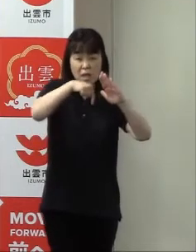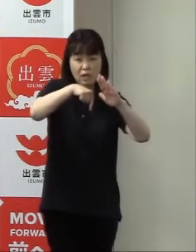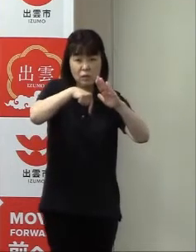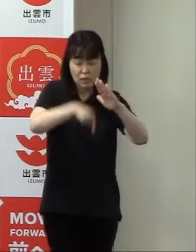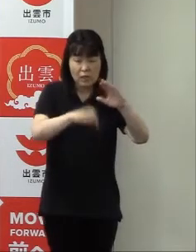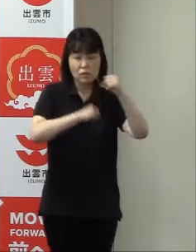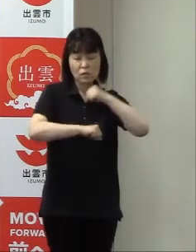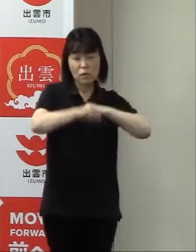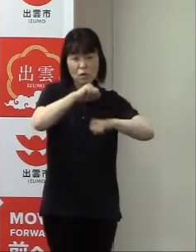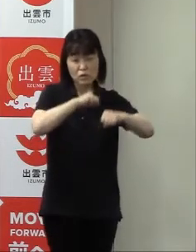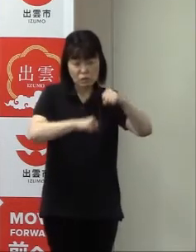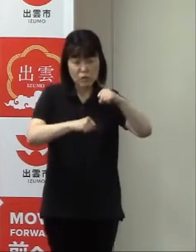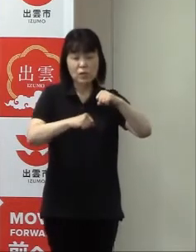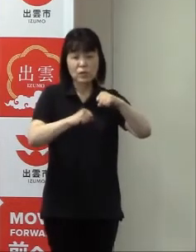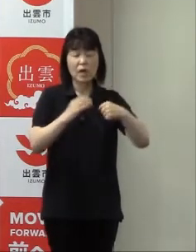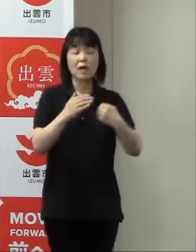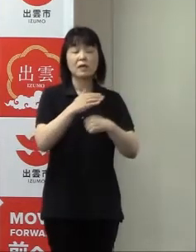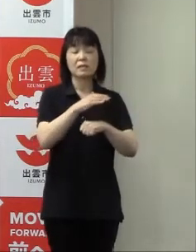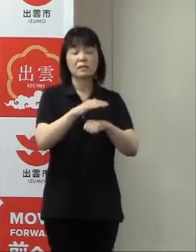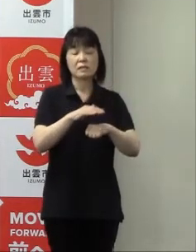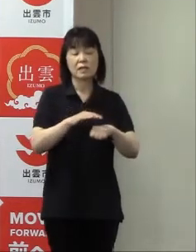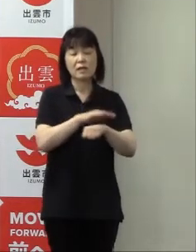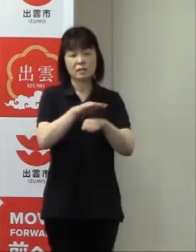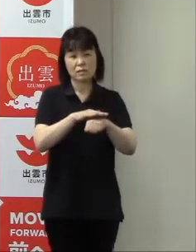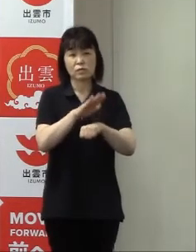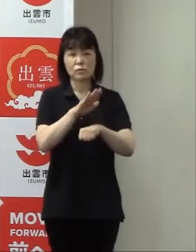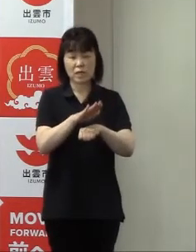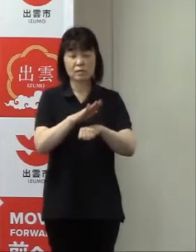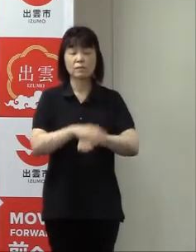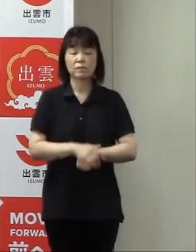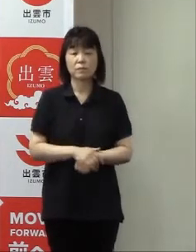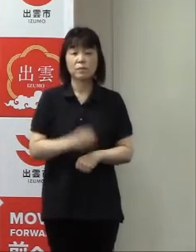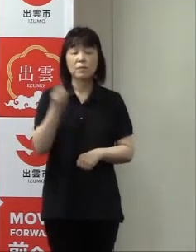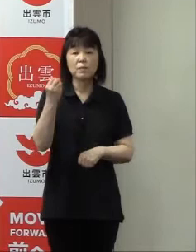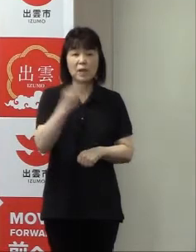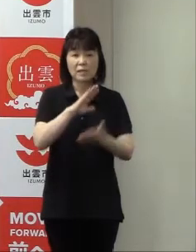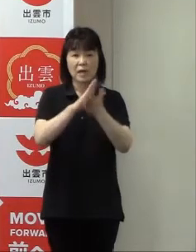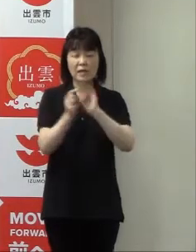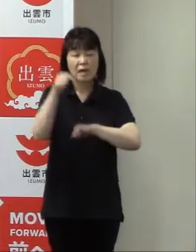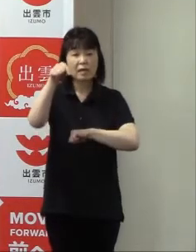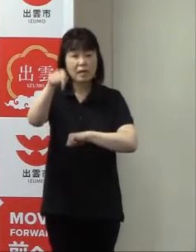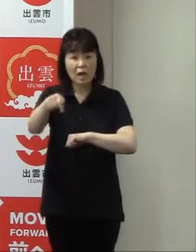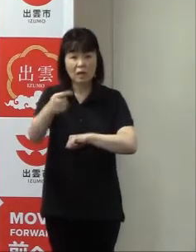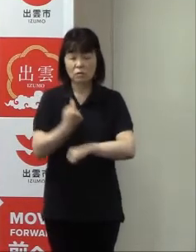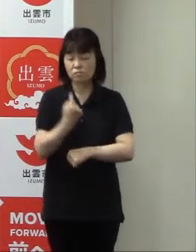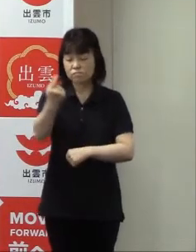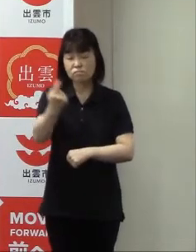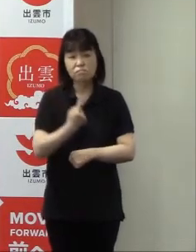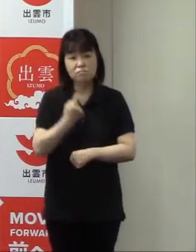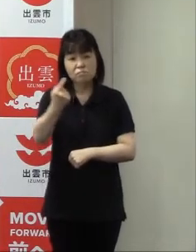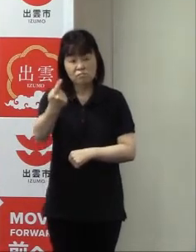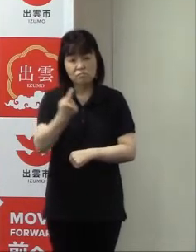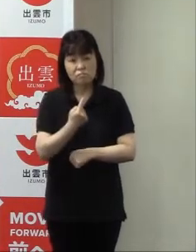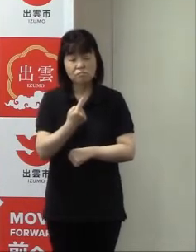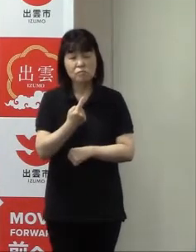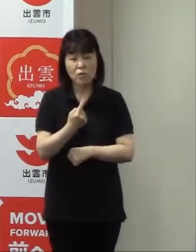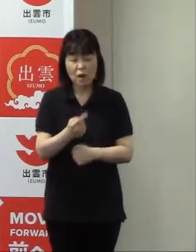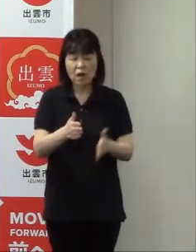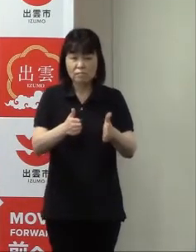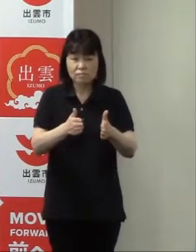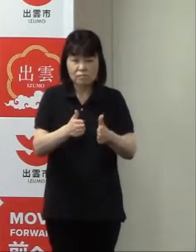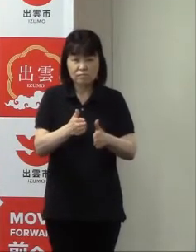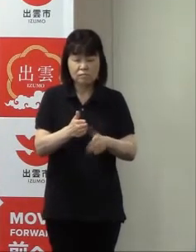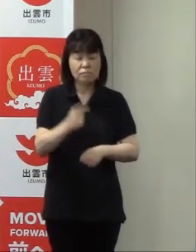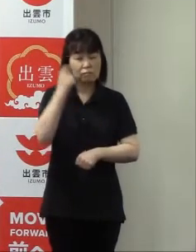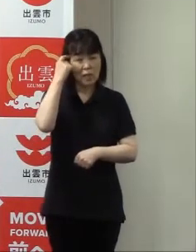となってきます。二つ目に県外への往来について慎重な判断をお願いをいたします。